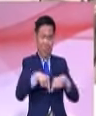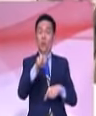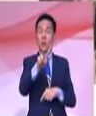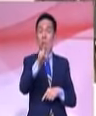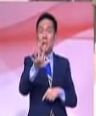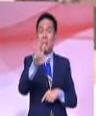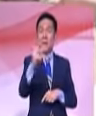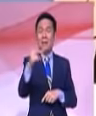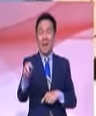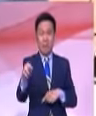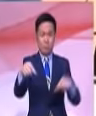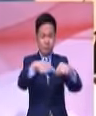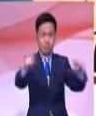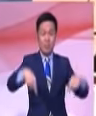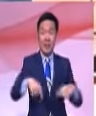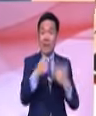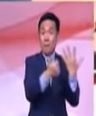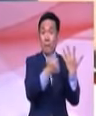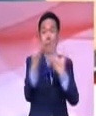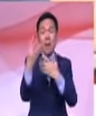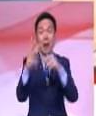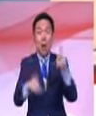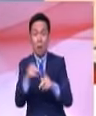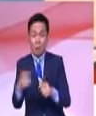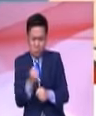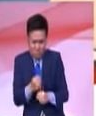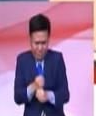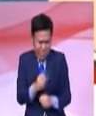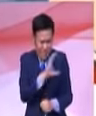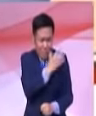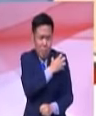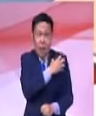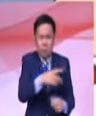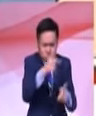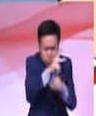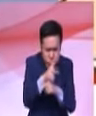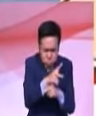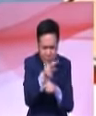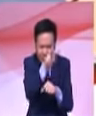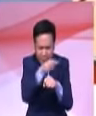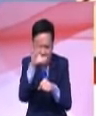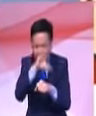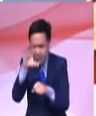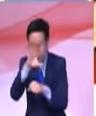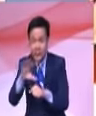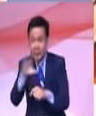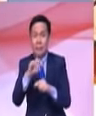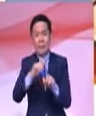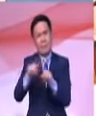nautika melibatkan 64 anggota terdiri daripada pelbagai agensi keselamatan.